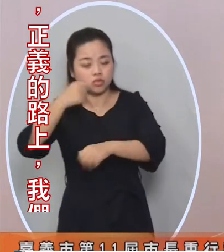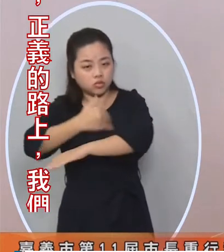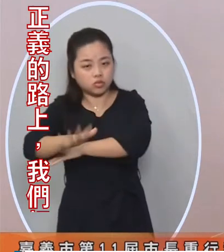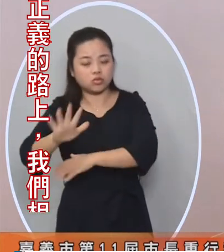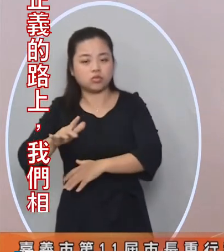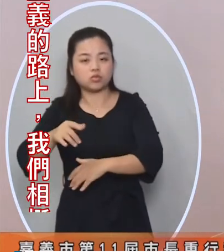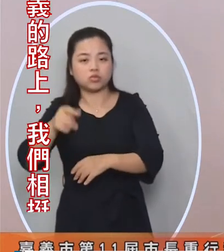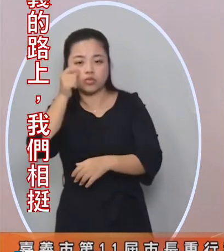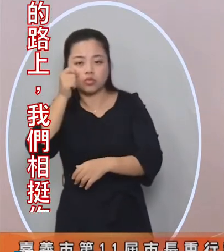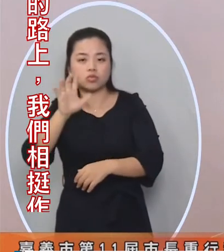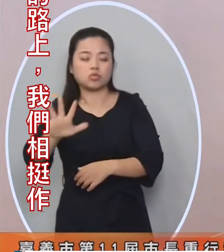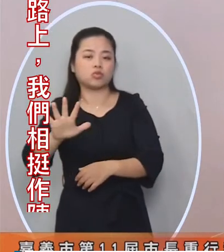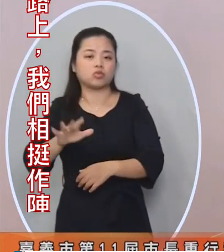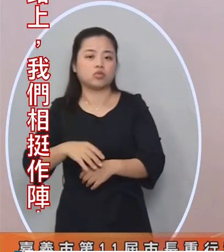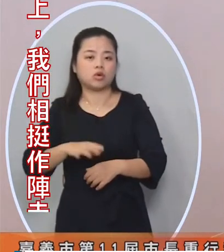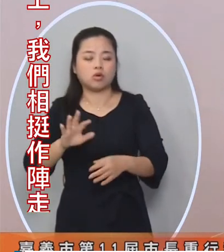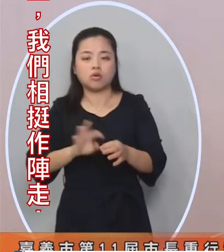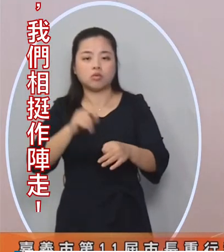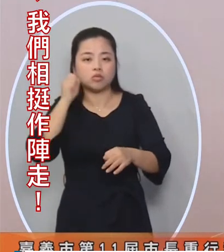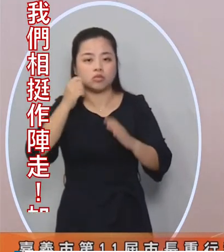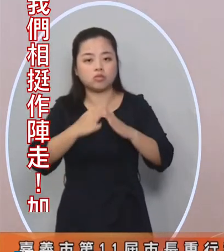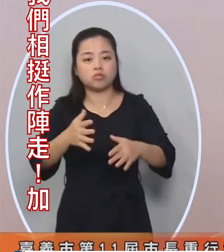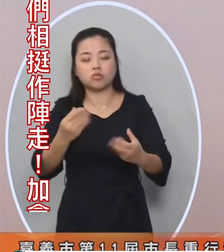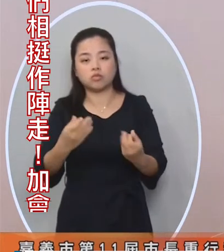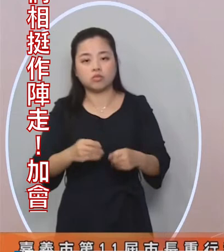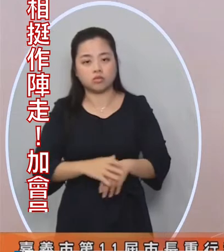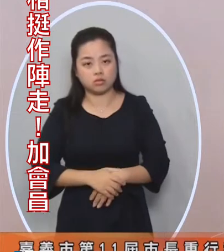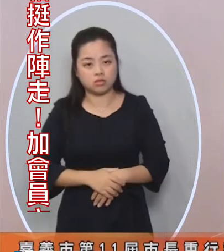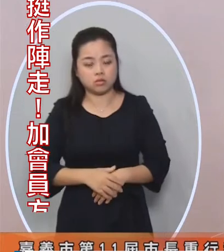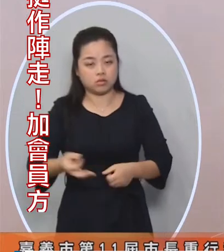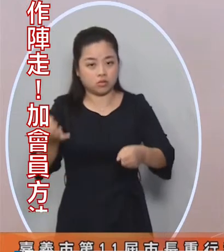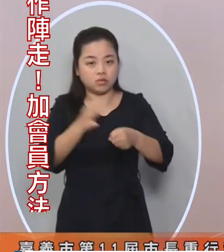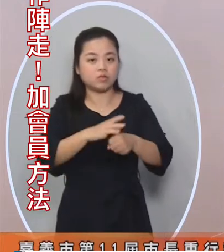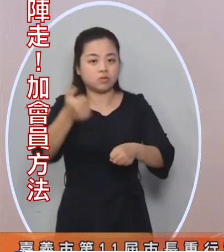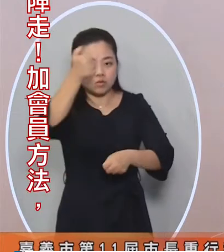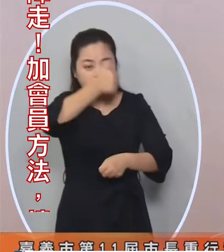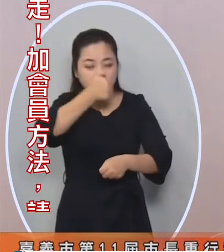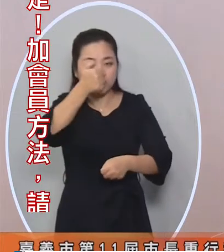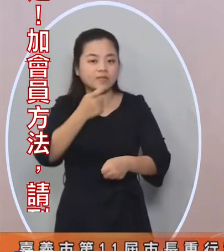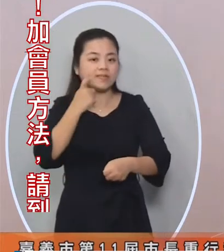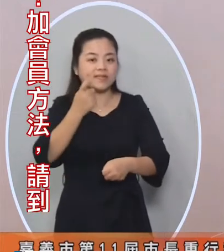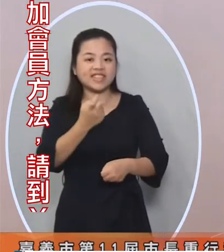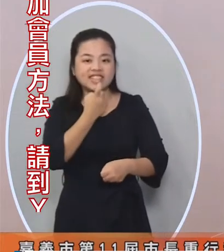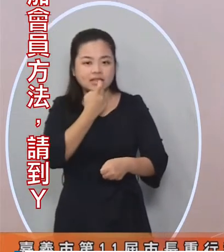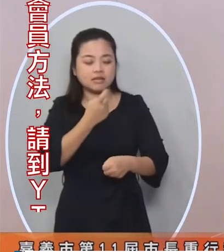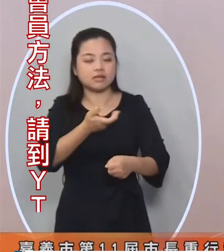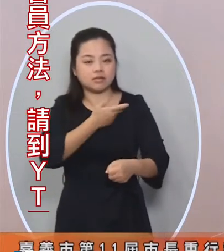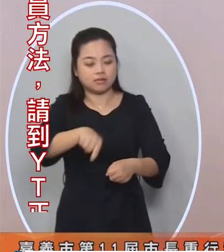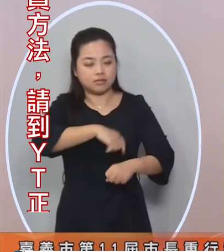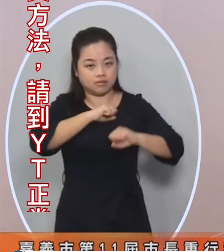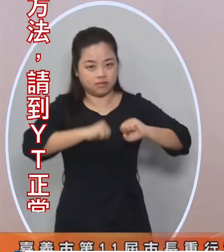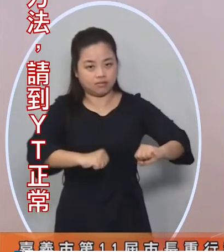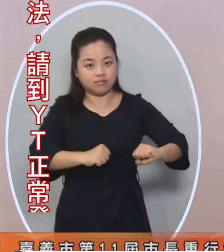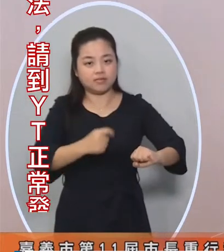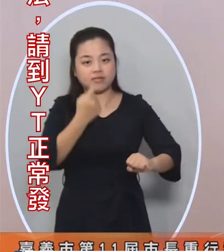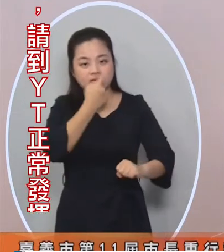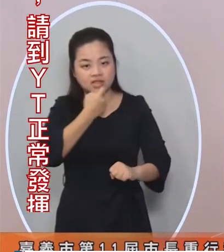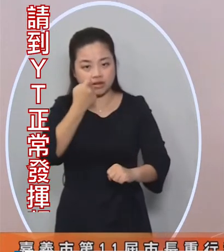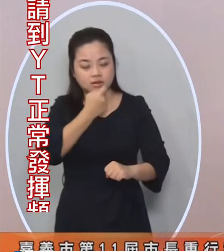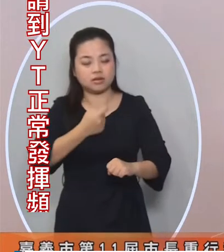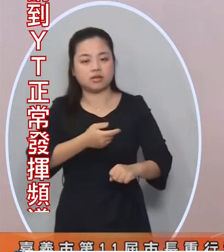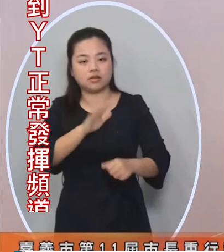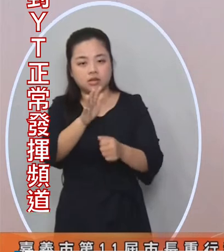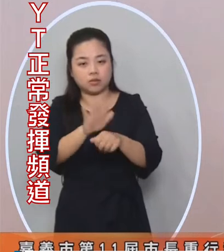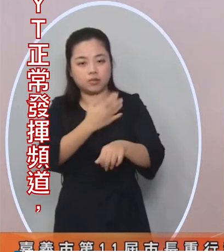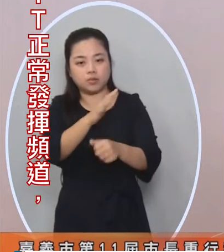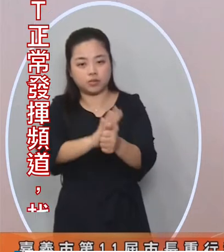南会做，先啊嘉义市做袂到。所以补助长辈装假牙，让他们有一个健康的口腔，不会影响他们的身体